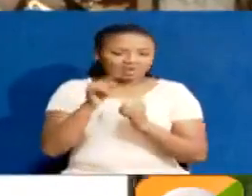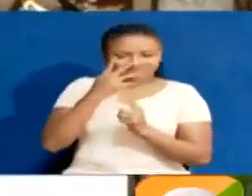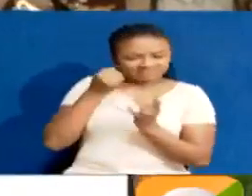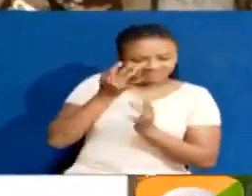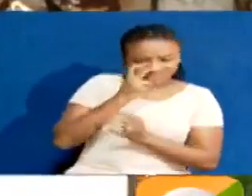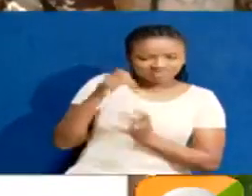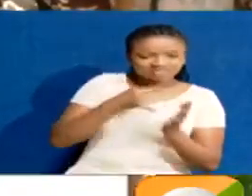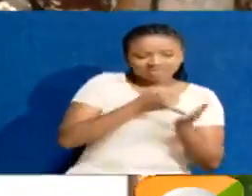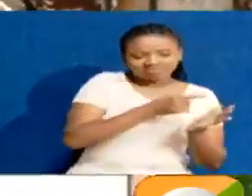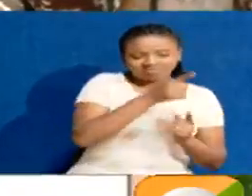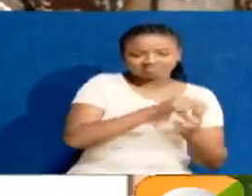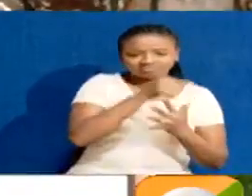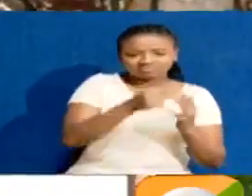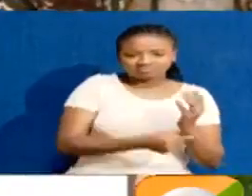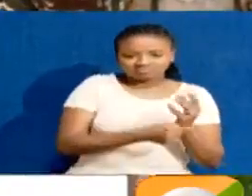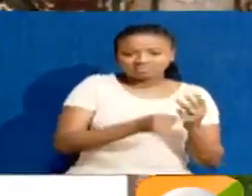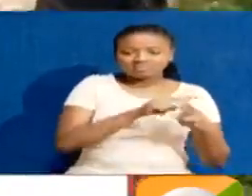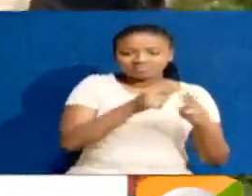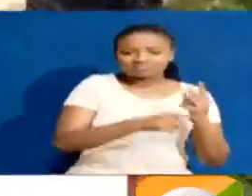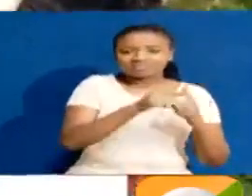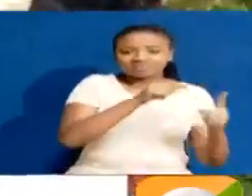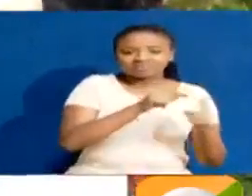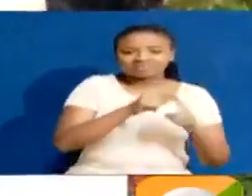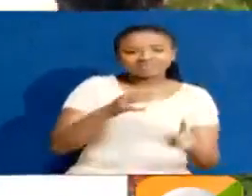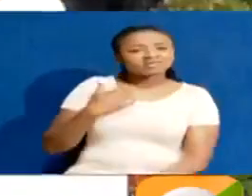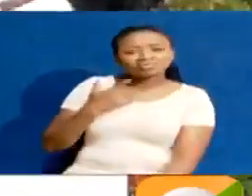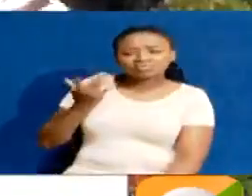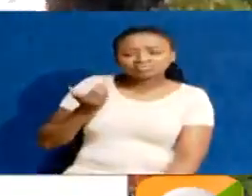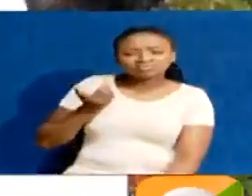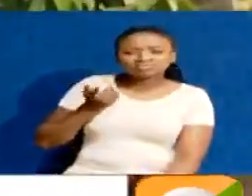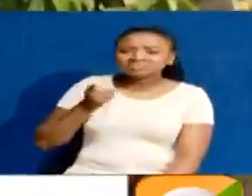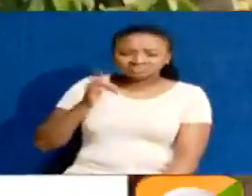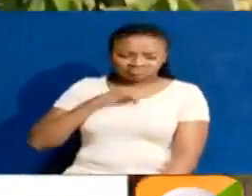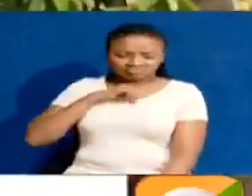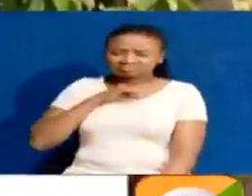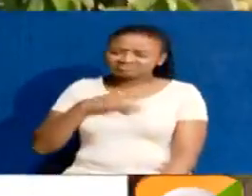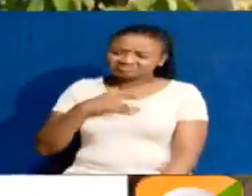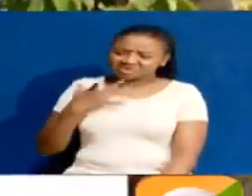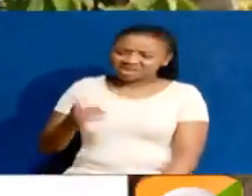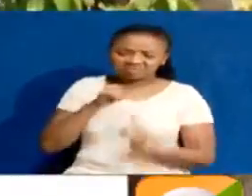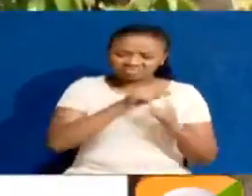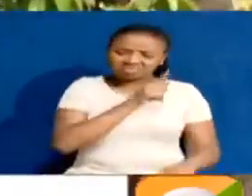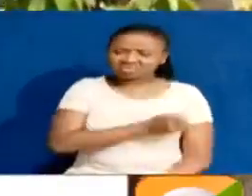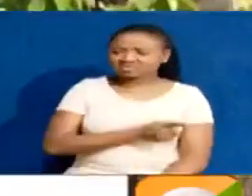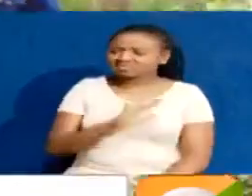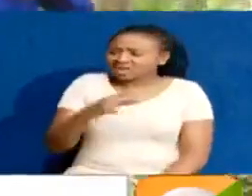kuhusu dhamira ya wakazi hao kuchukua hatua mikononi mwao na kukatiza maisha ya watatu hao.